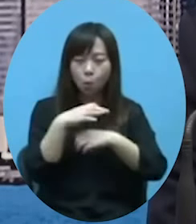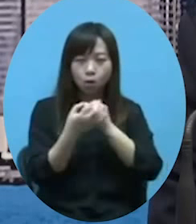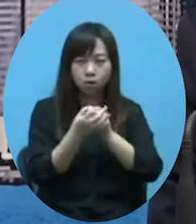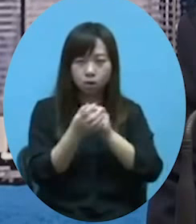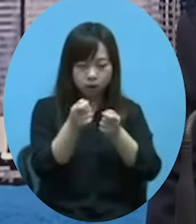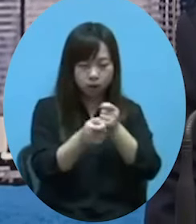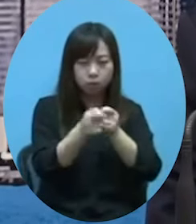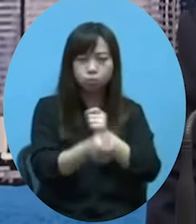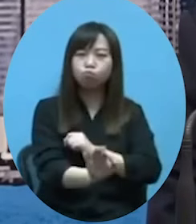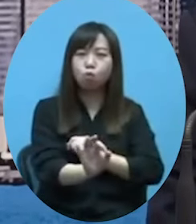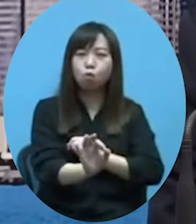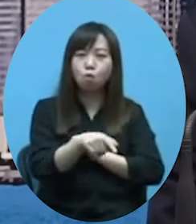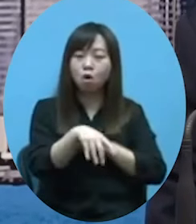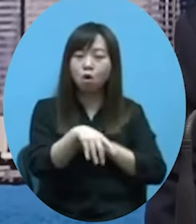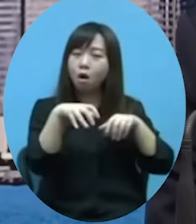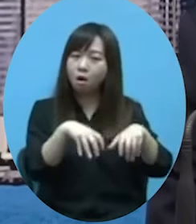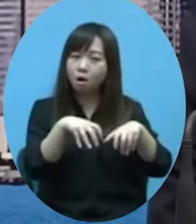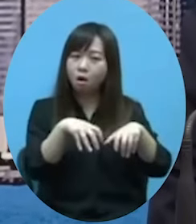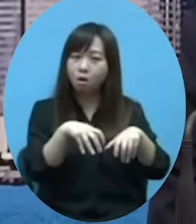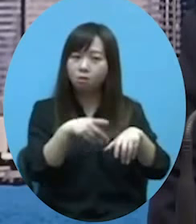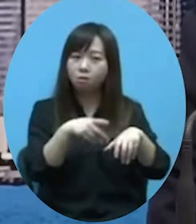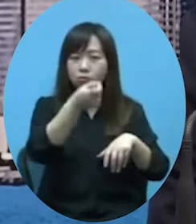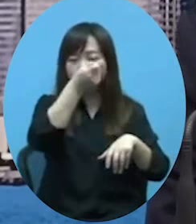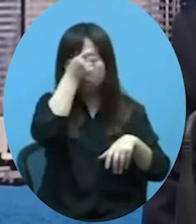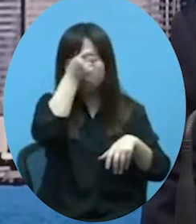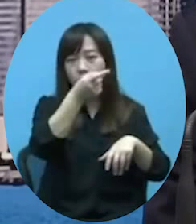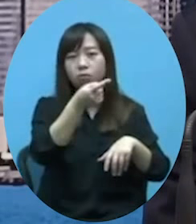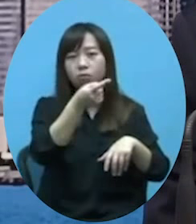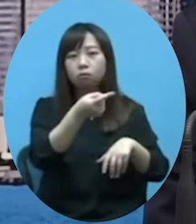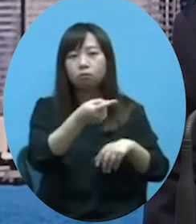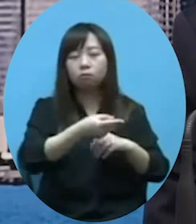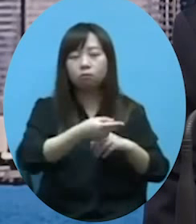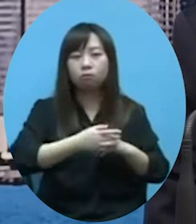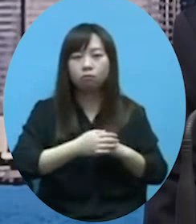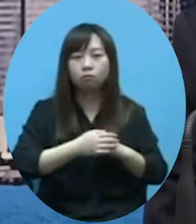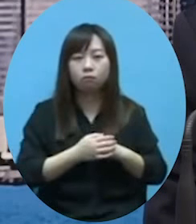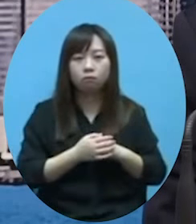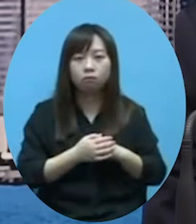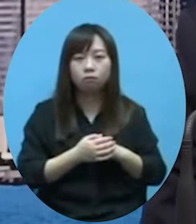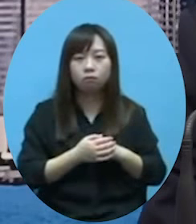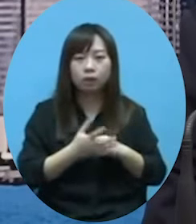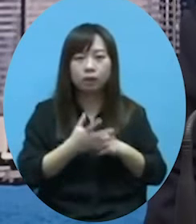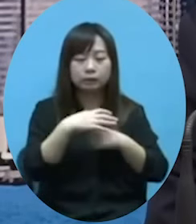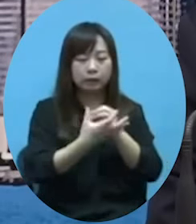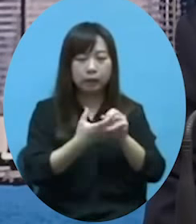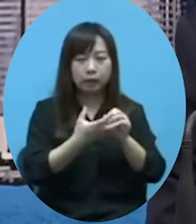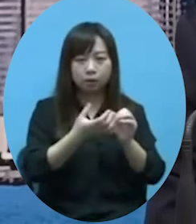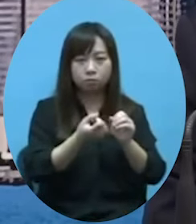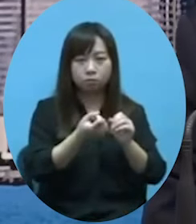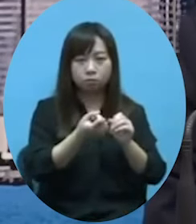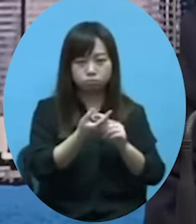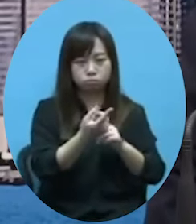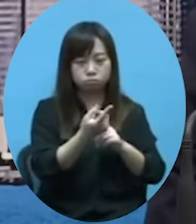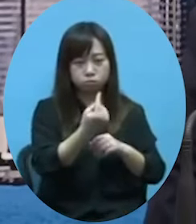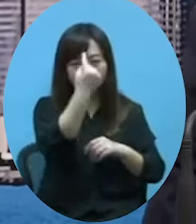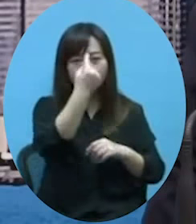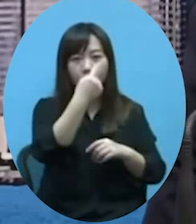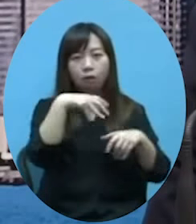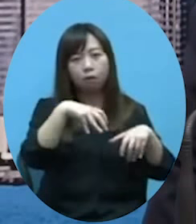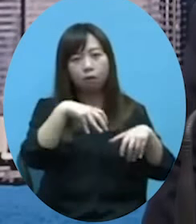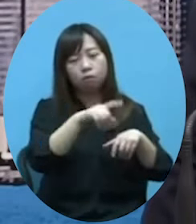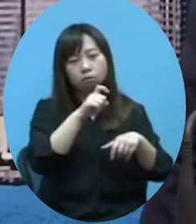沒有這樣的資料這隻狗隻呢應該是也是第一次是世界上找到第一次陽性的